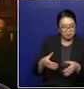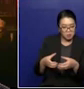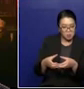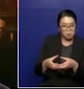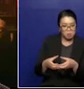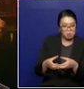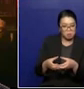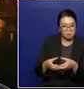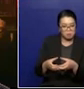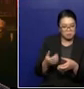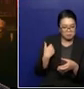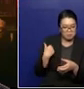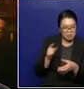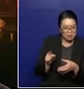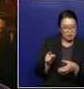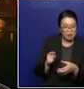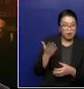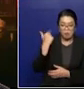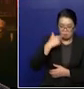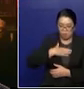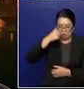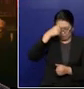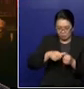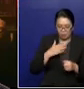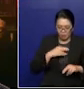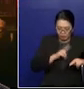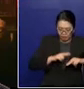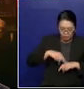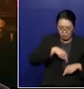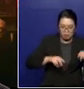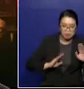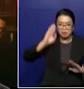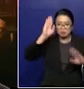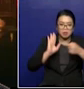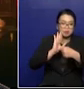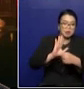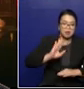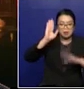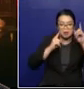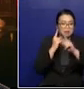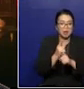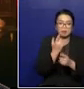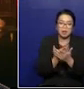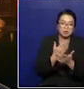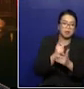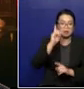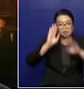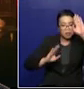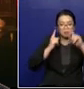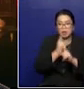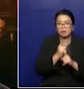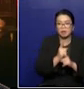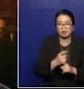าตินะฮะผมจำได้เลยผมนั่งอยู่แถวเนี้ยฮะแต่ละคนก็ยกมือเสนอเอาตามโควต้าผมบอกเลยนะ